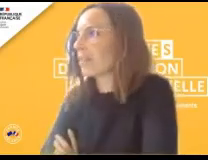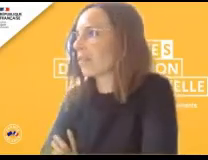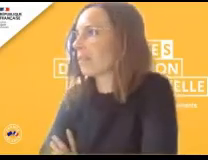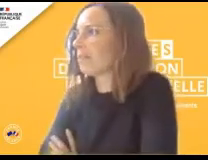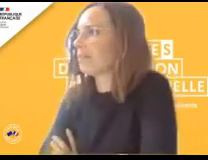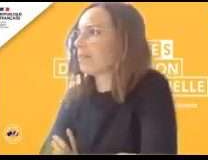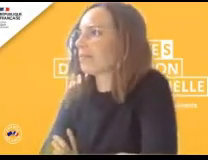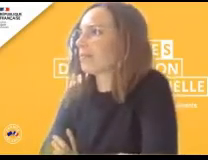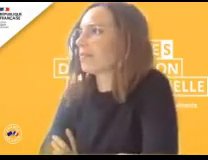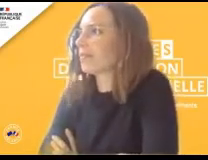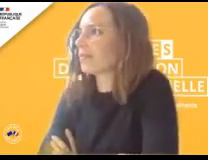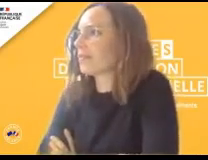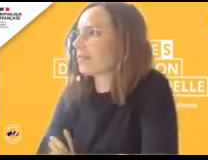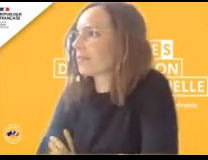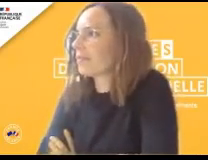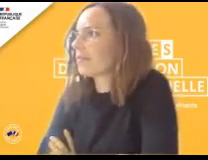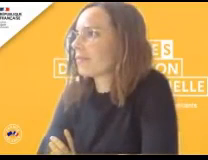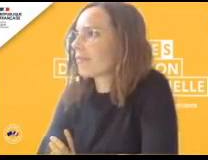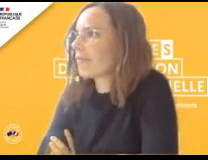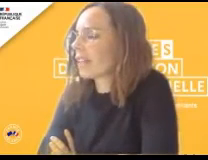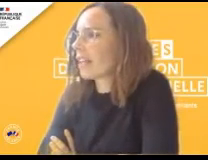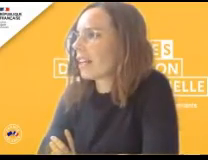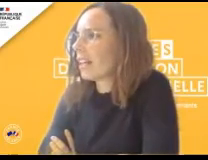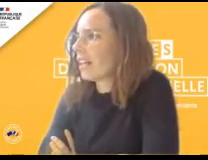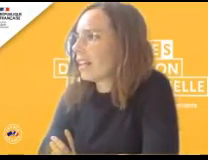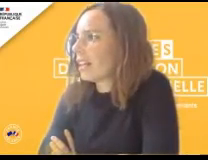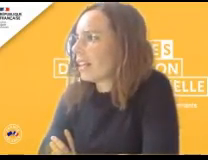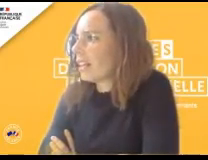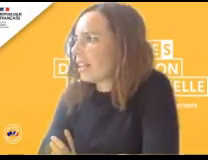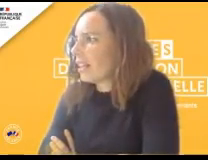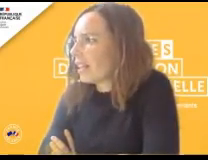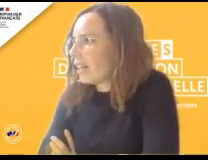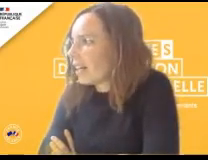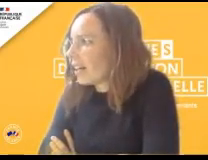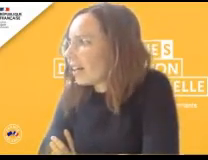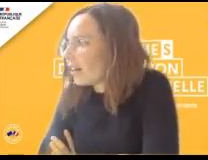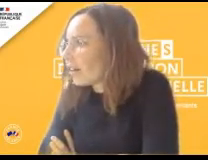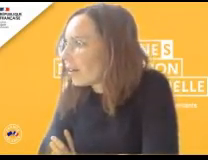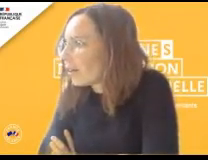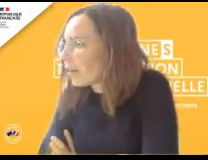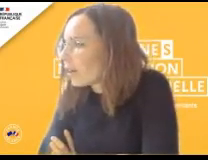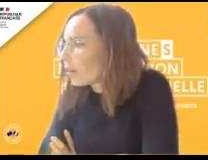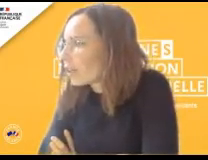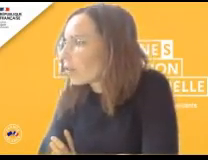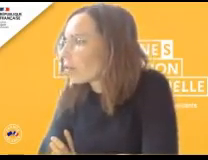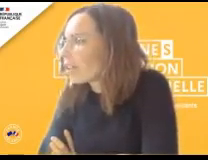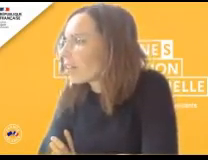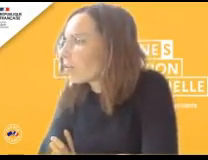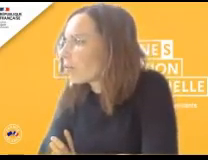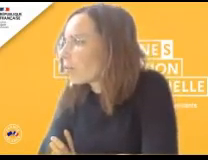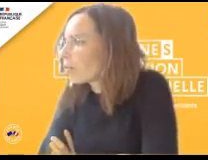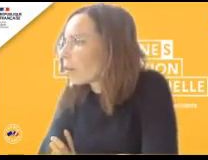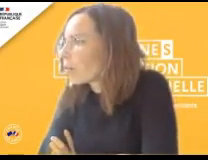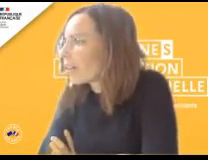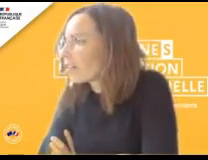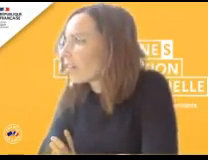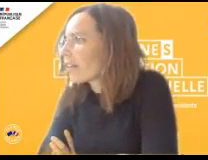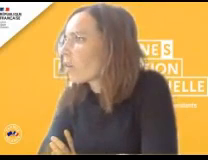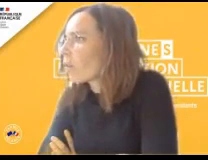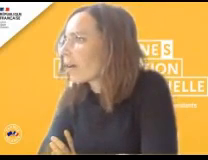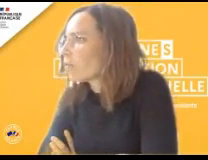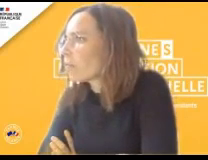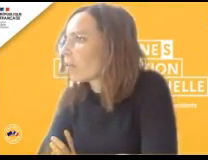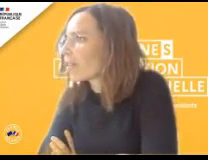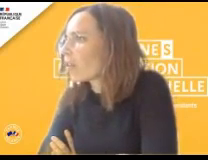situation de la personne. Alors, il y a une autre question. Dans le cas